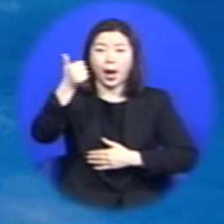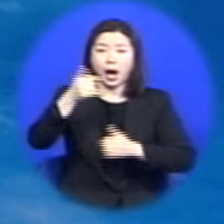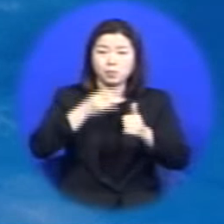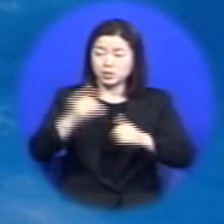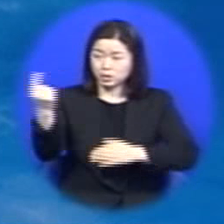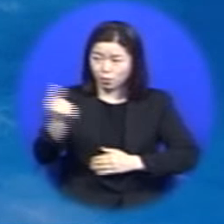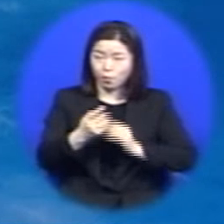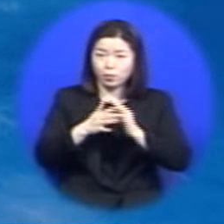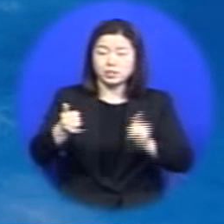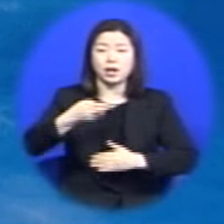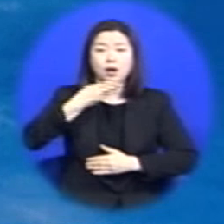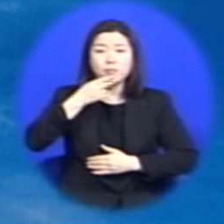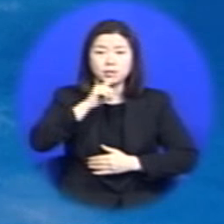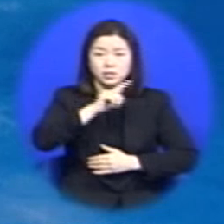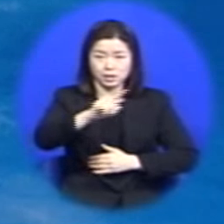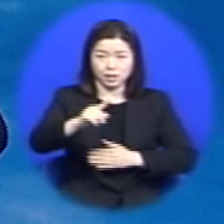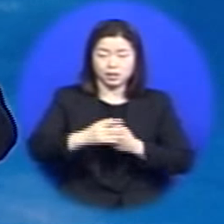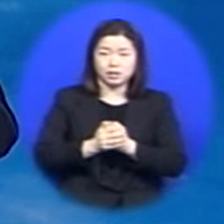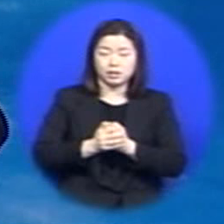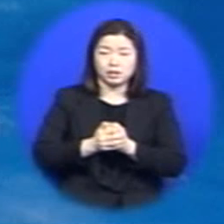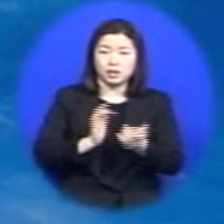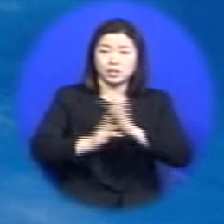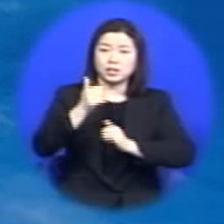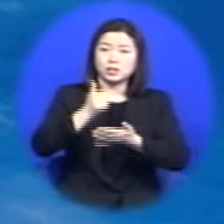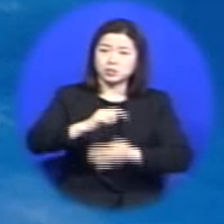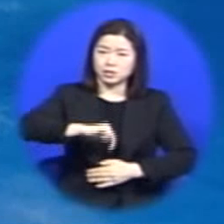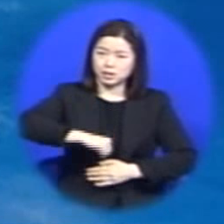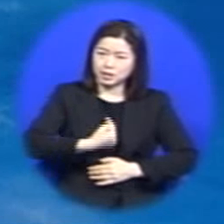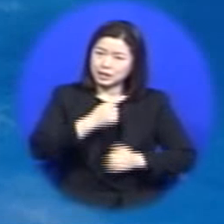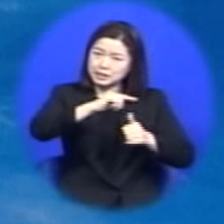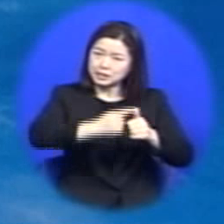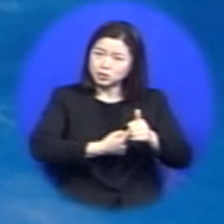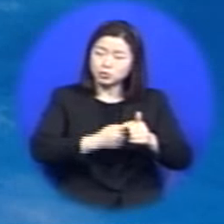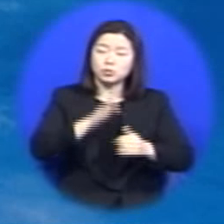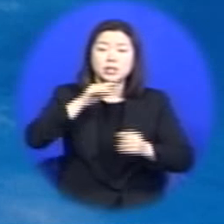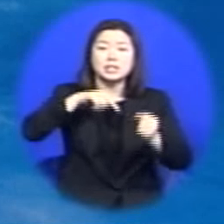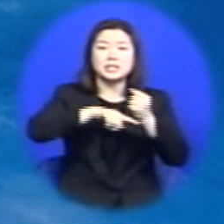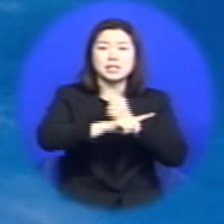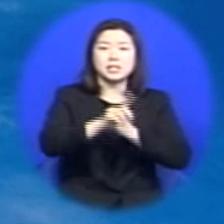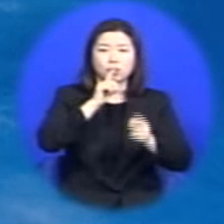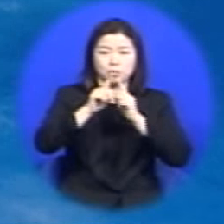자가 없느니라. 예수님이 당신 스스로를 진리라고 하셨어요.